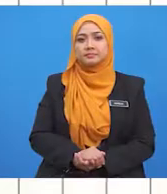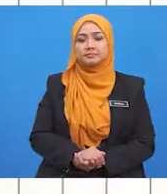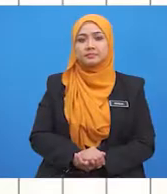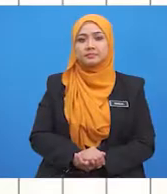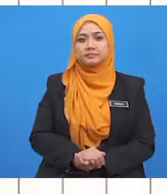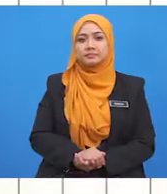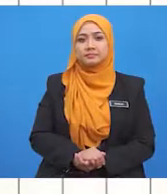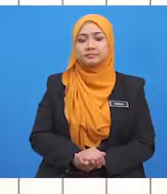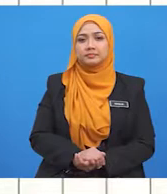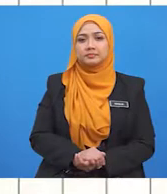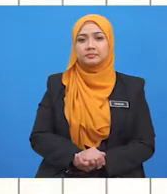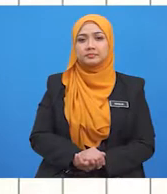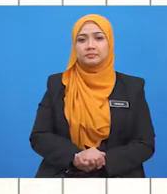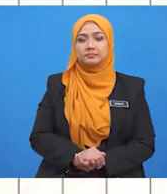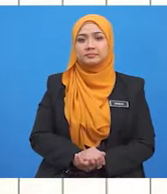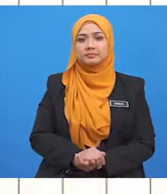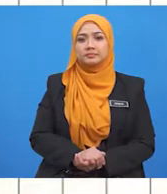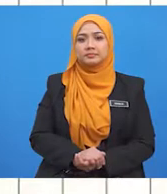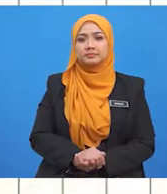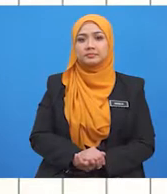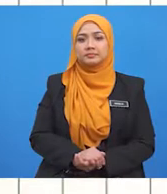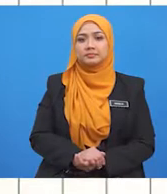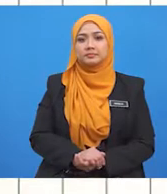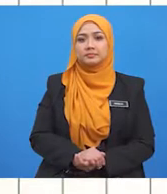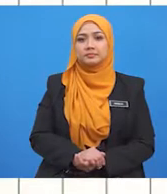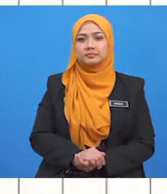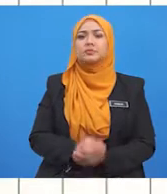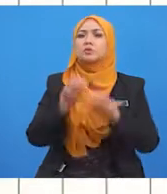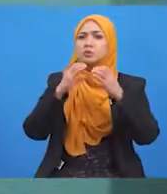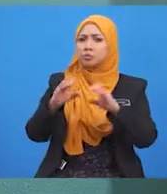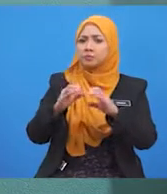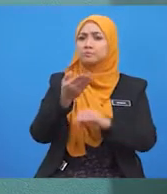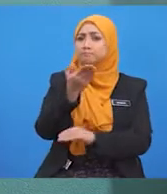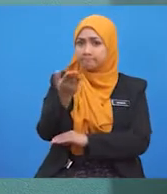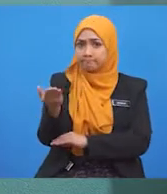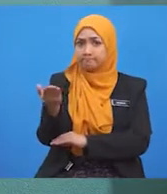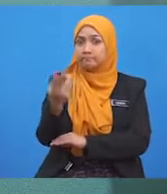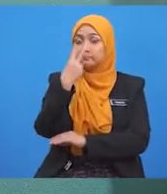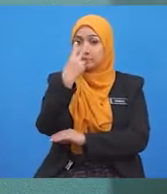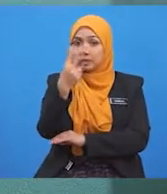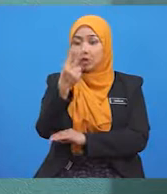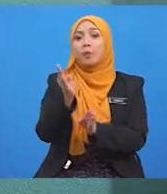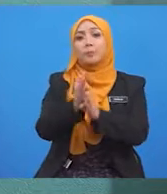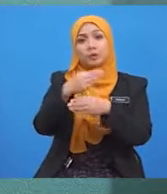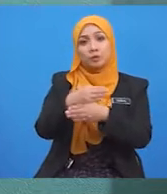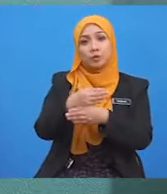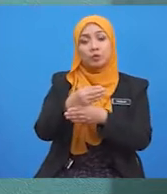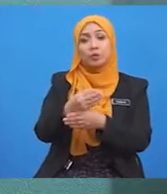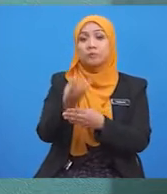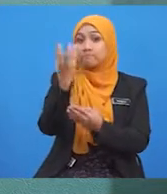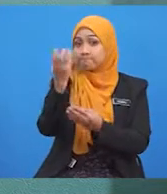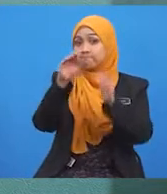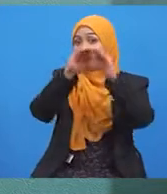lihat bentuknya kembali kepada bentuk asal chegou percaya